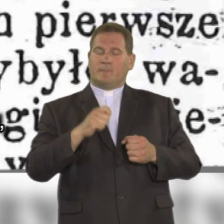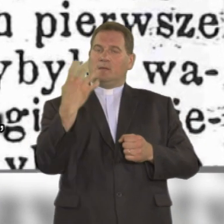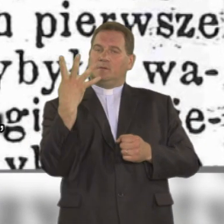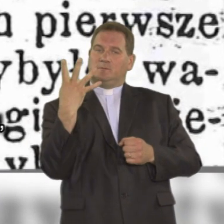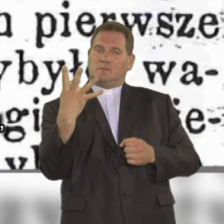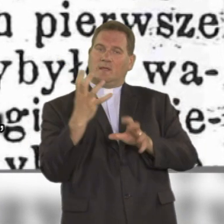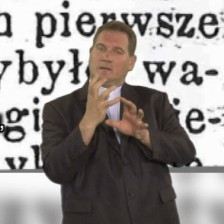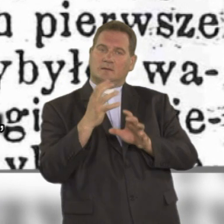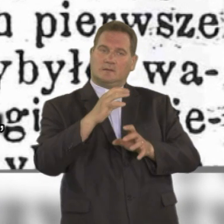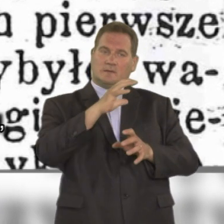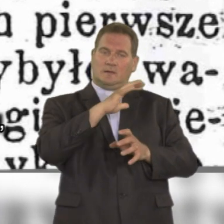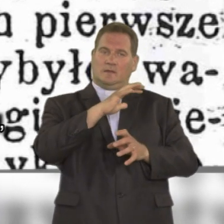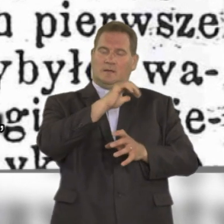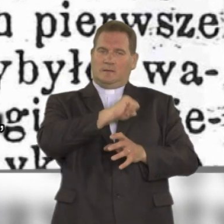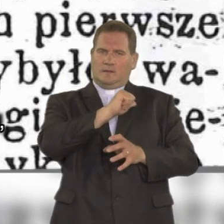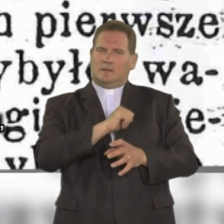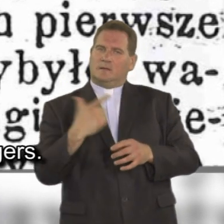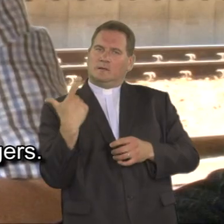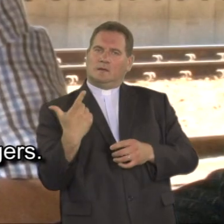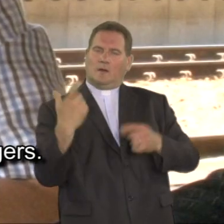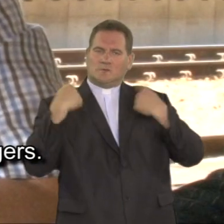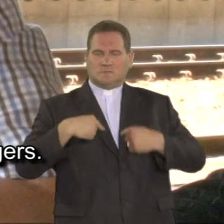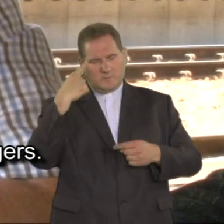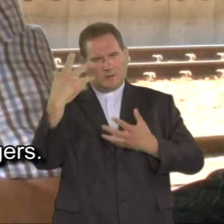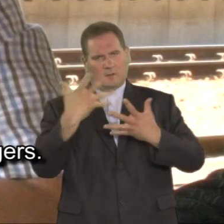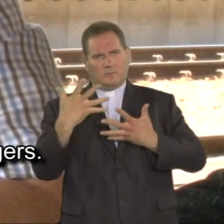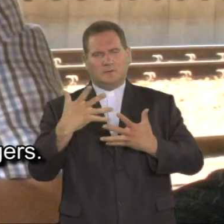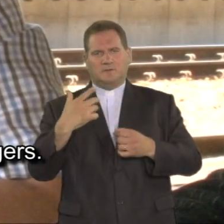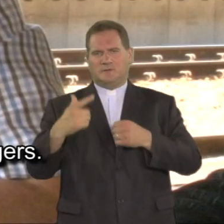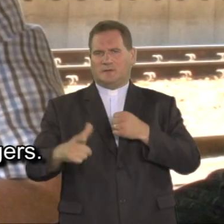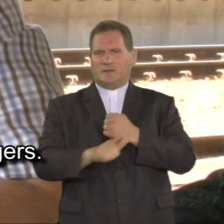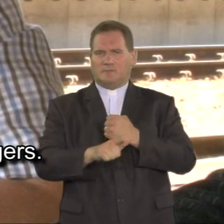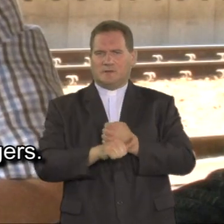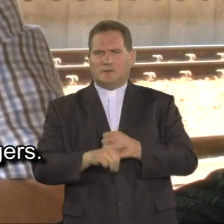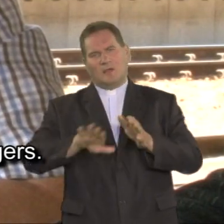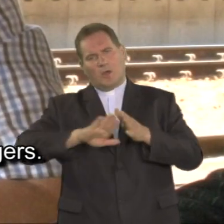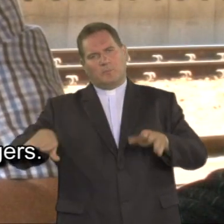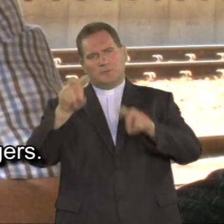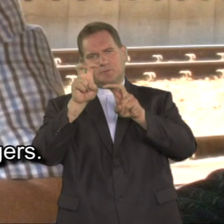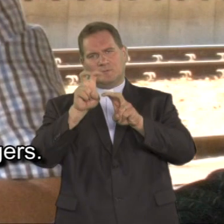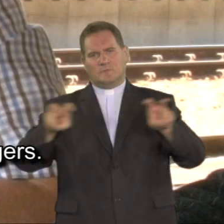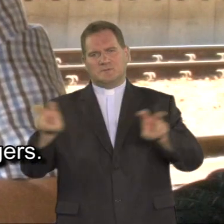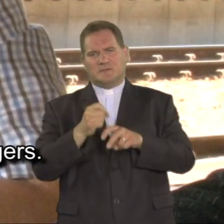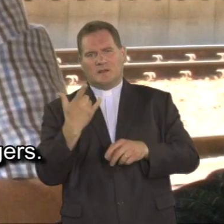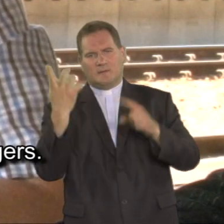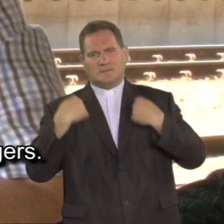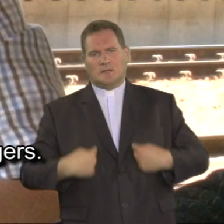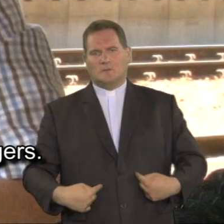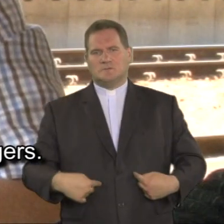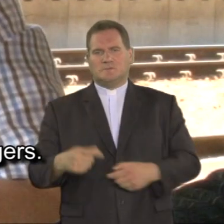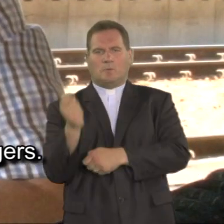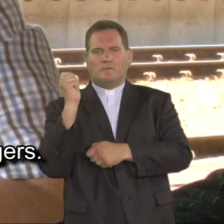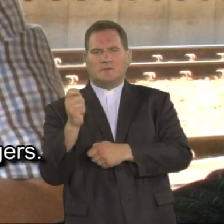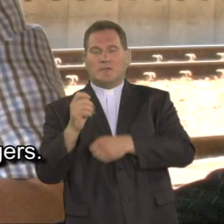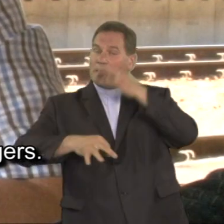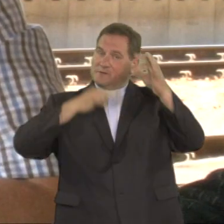drugiej 9, osób przeszła 70. Oprócz muzyki, czyli orkiestry kilkunastoosobowej Złowicza, śpiewaków